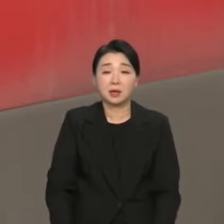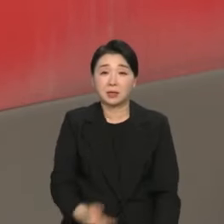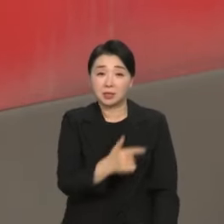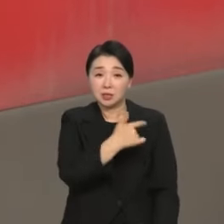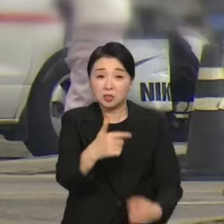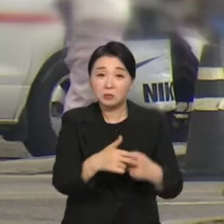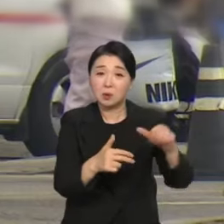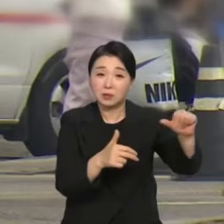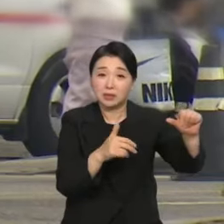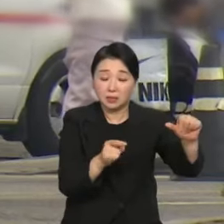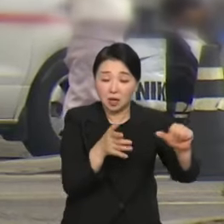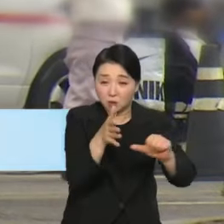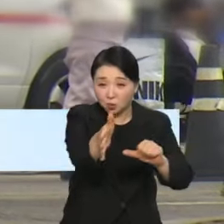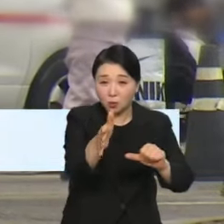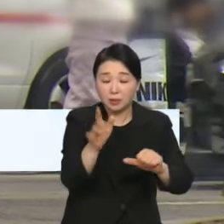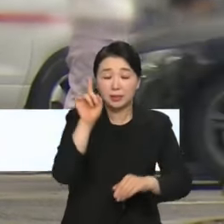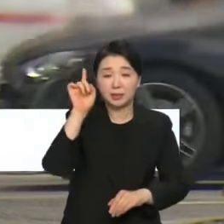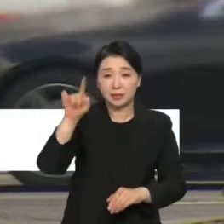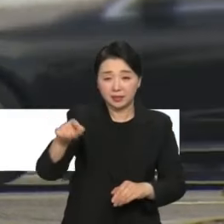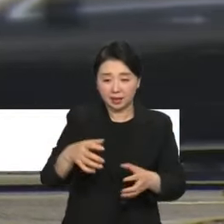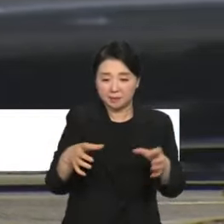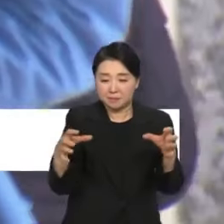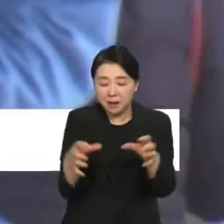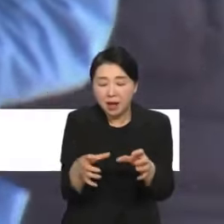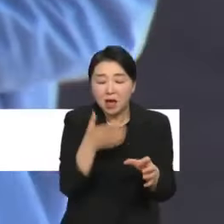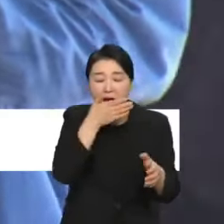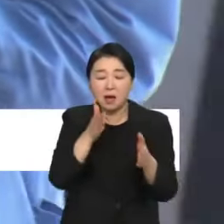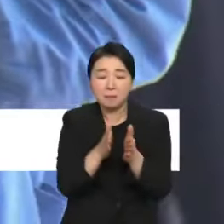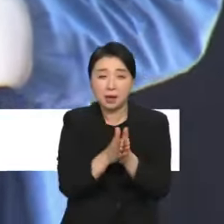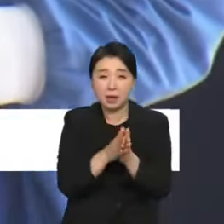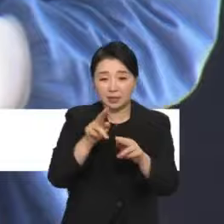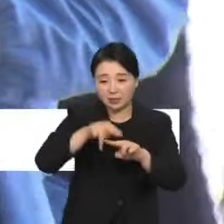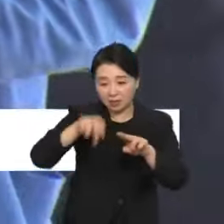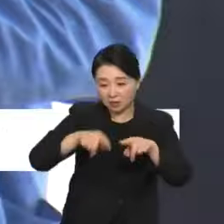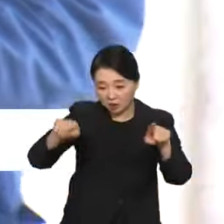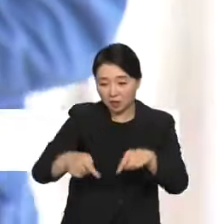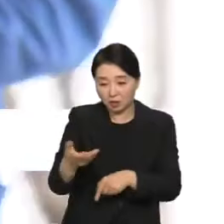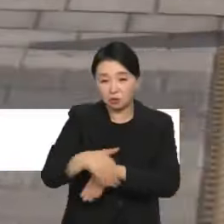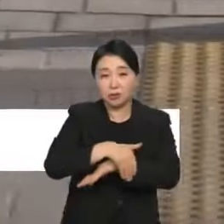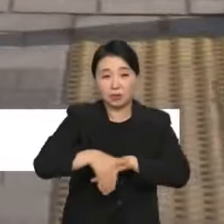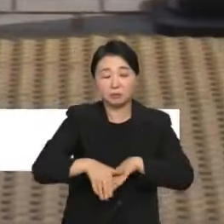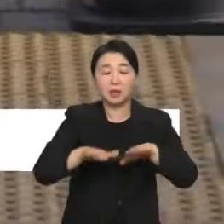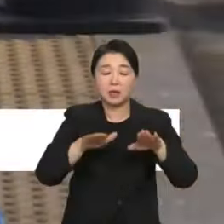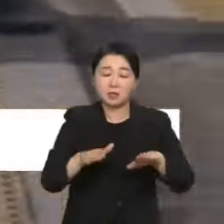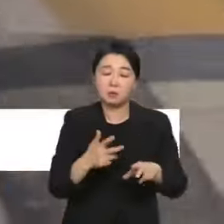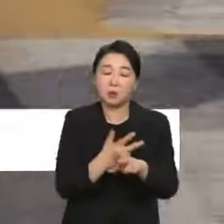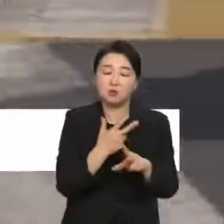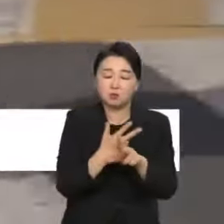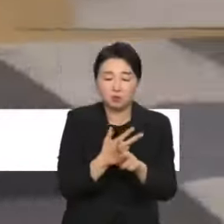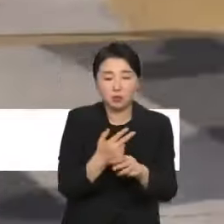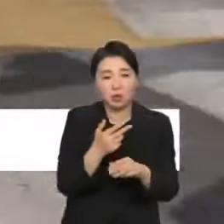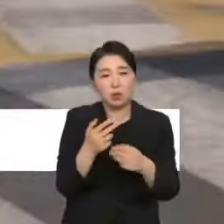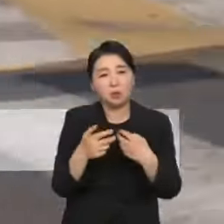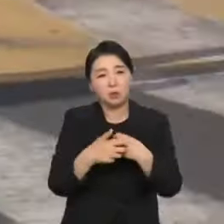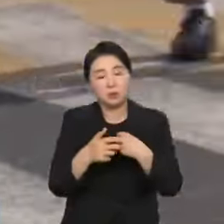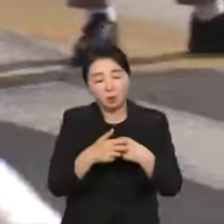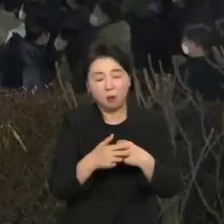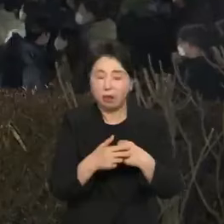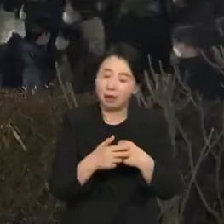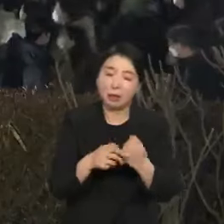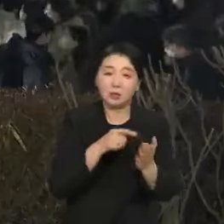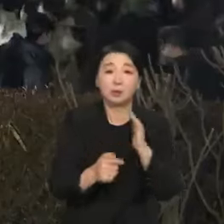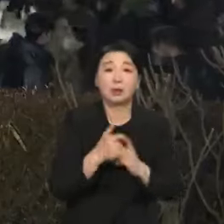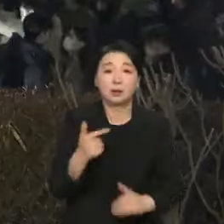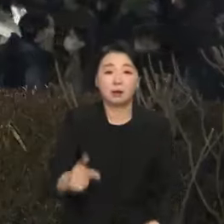전공의들은 내일 집단 사직서를 제출한다는 계획이어서 이번 주는 의료 대란의 분수령이 될 전망입니다. 의료계에